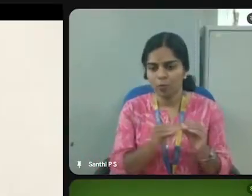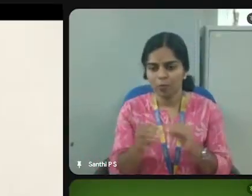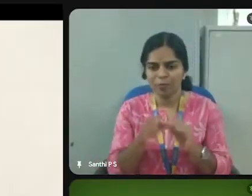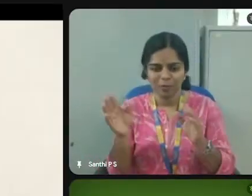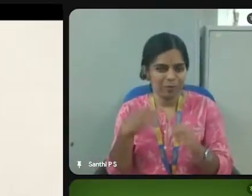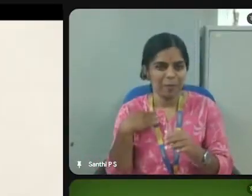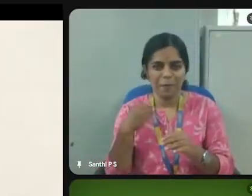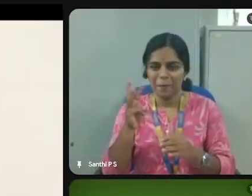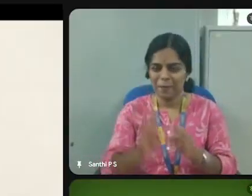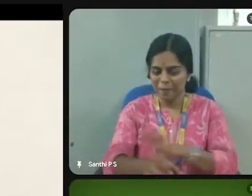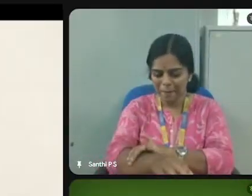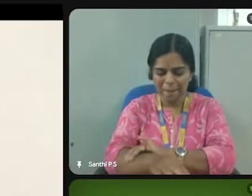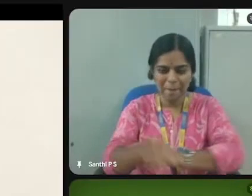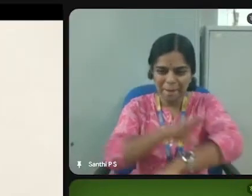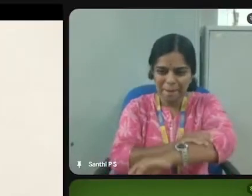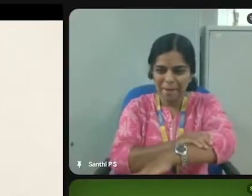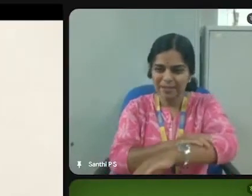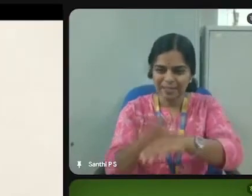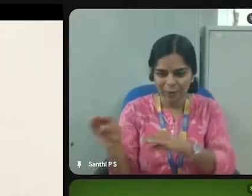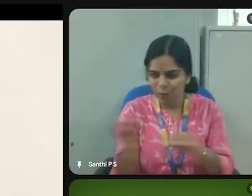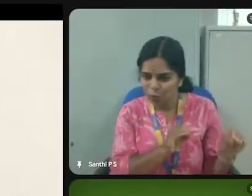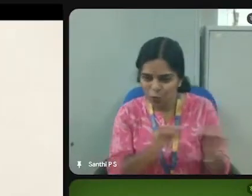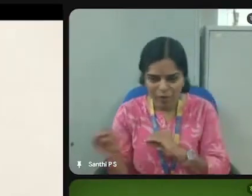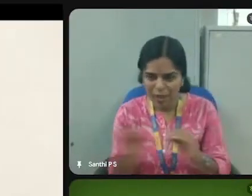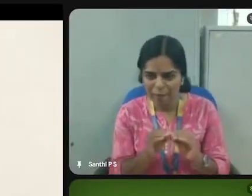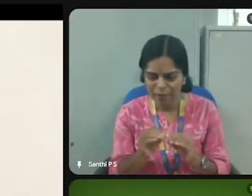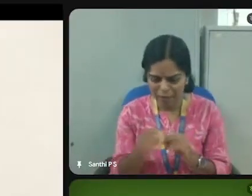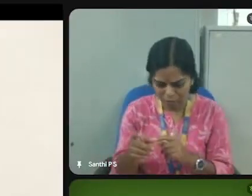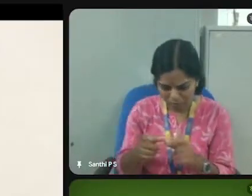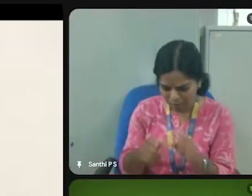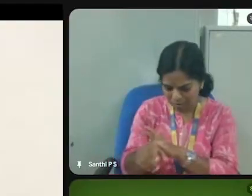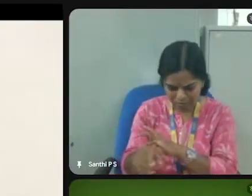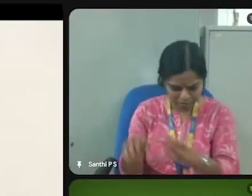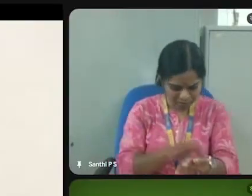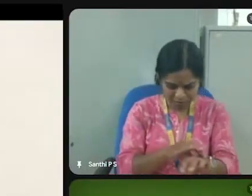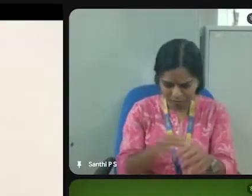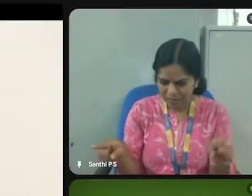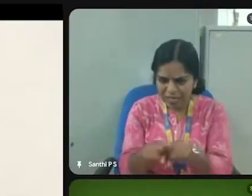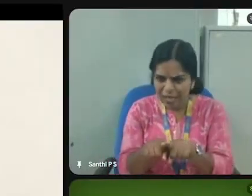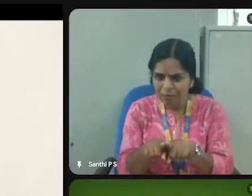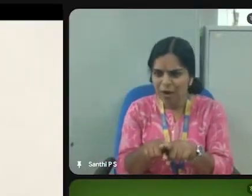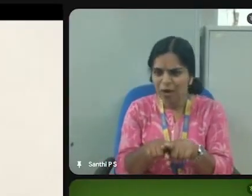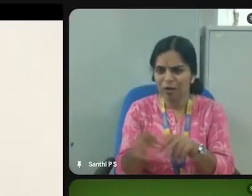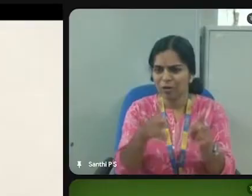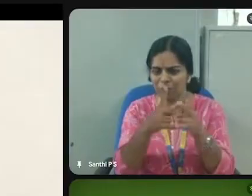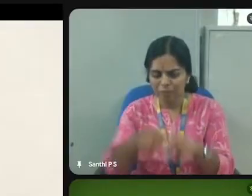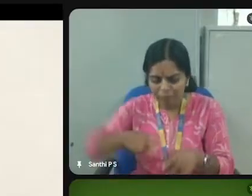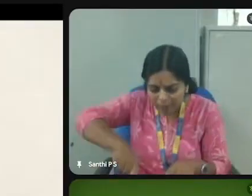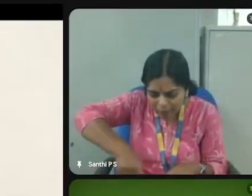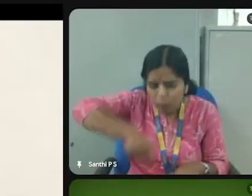മസിൽസ്, ബട്ടണിങ് ശരിക്കും ചെയ്യാൻ പറ്റുന്നുണ്ടോ, എന്തെങ്കിലും കോർഡിനേഷൻ പ്രോബ്ലം ഉണ്ടോ, അതേപോലെ തന്നെ അവർക്ക് സ്പൂൺ കൊണ്ട് കഴിക്കാനും